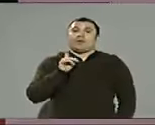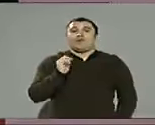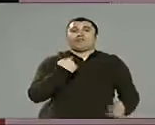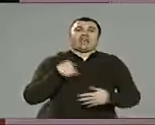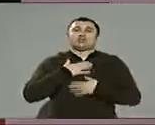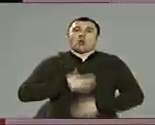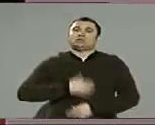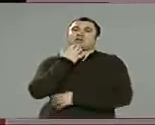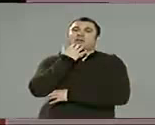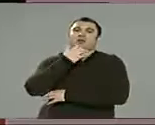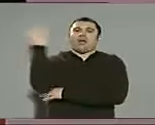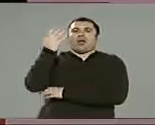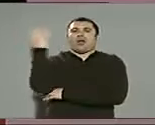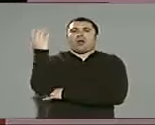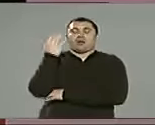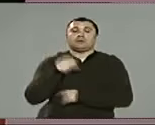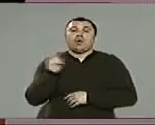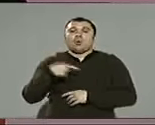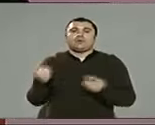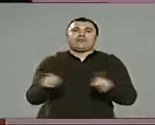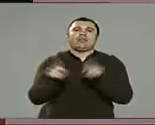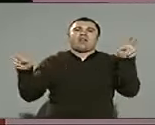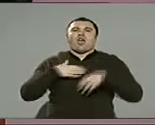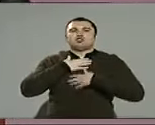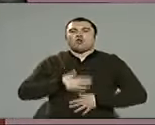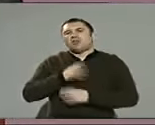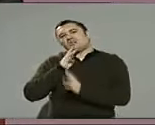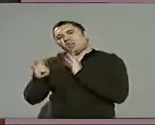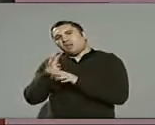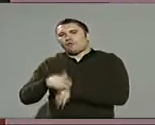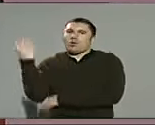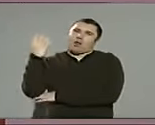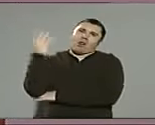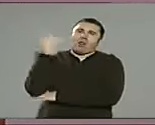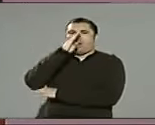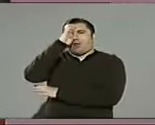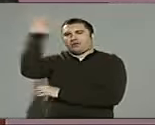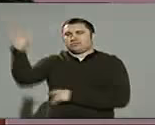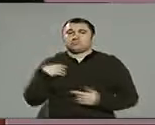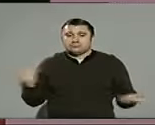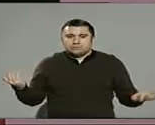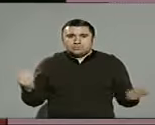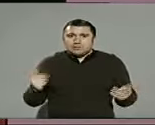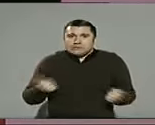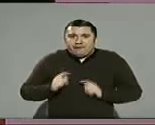Sonntagsreden und übrigens auch Sonntagsinterviews helfen uns nicht. Man muss den Mut